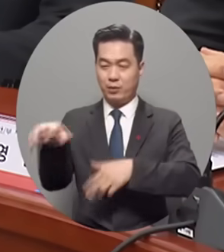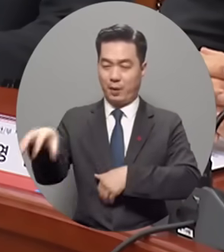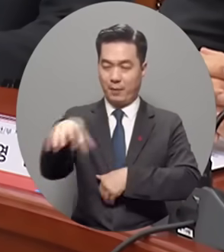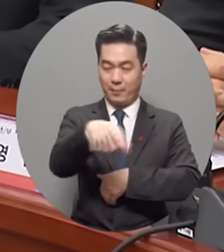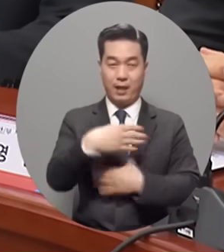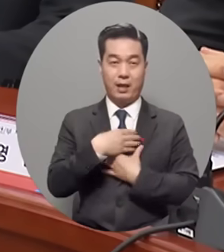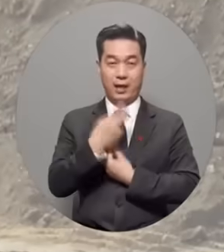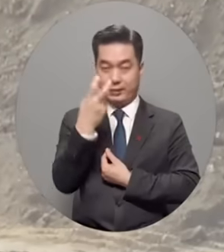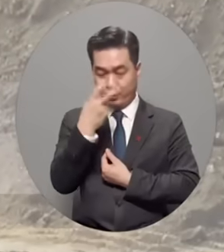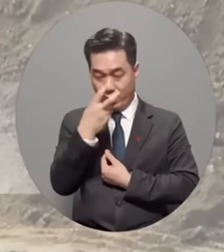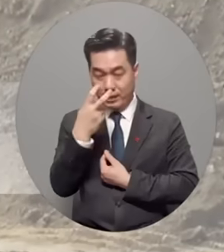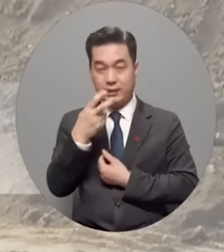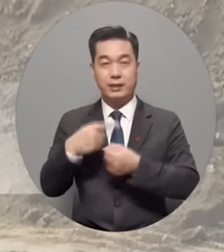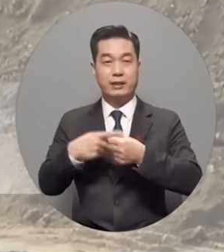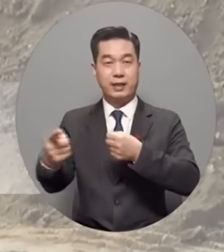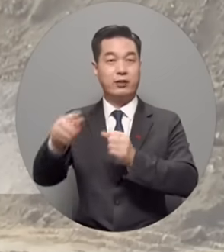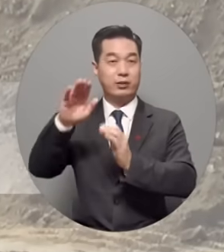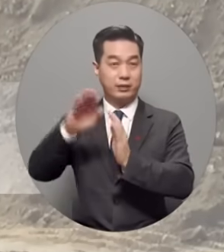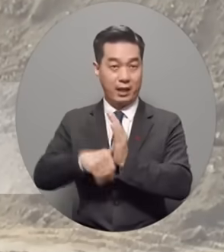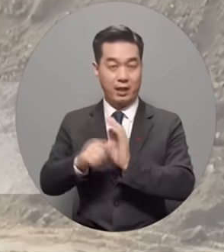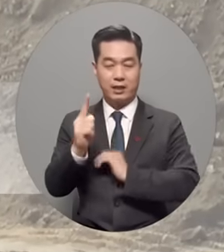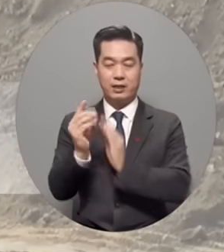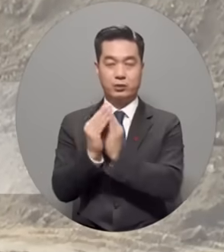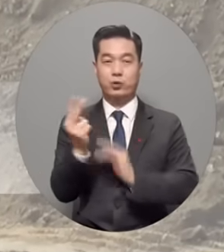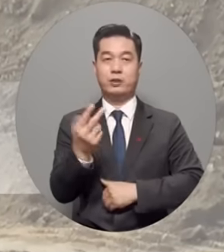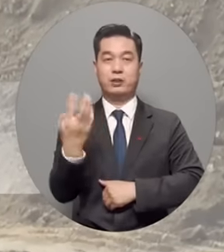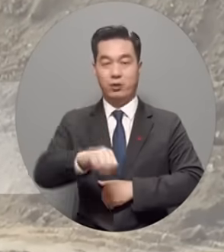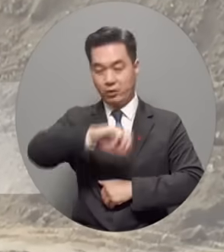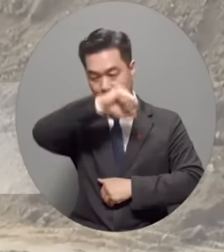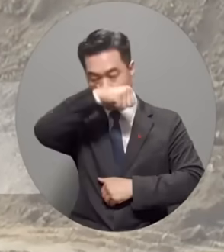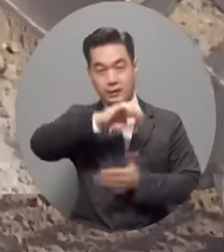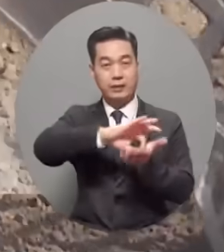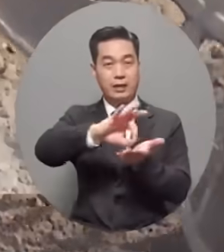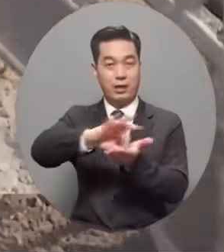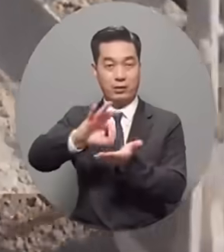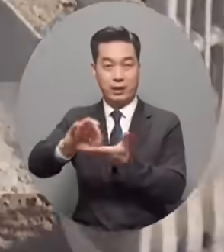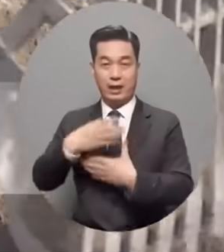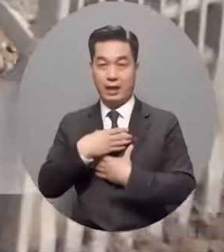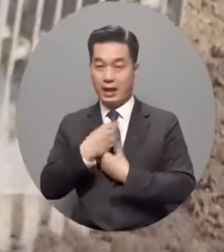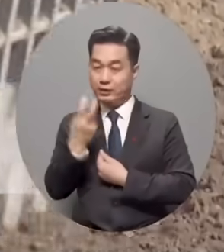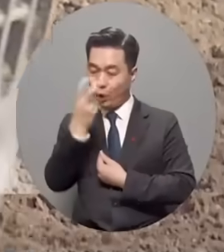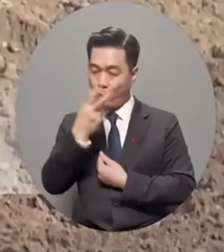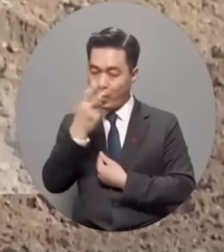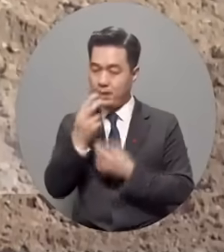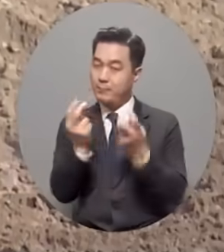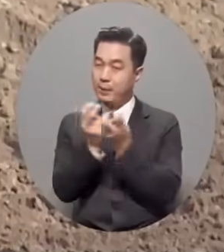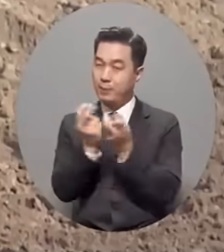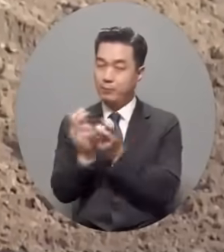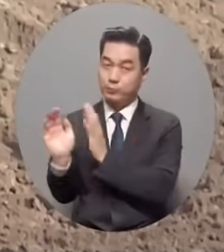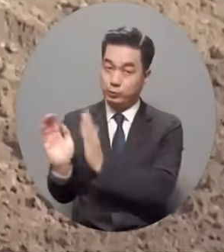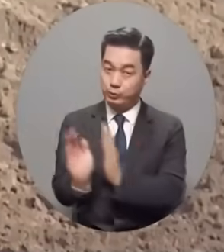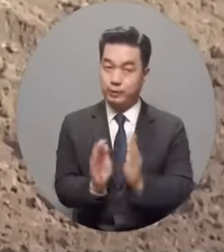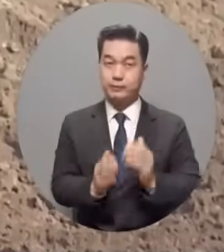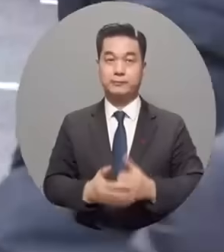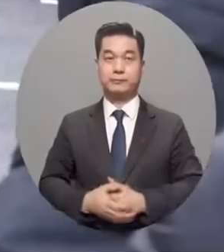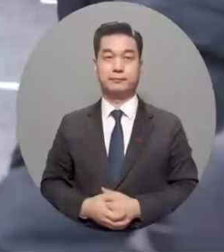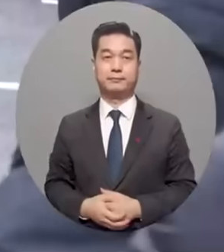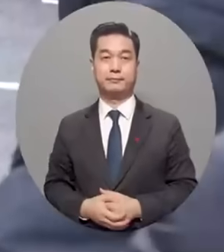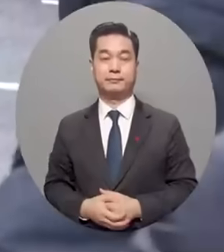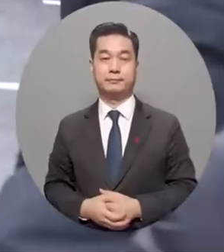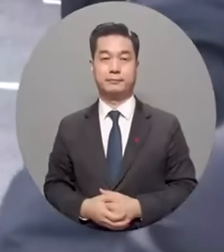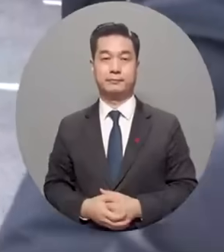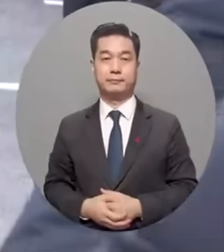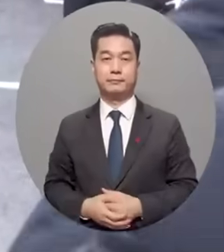실시하고 내년에만 1조 2천억 원의 재정을 투입해 안전보건 관리 체계를 구축하기로 했습니다.